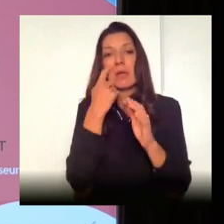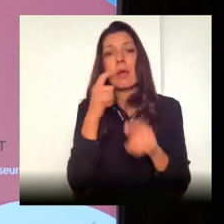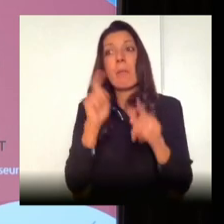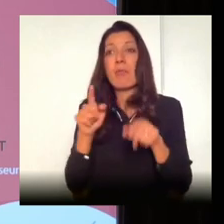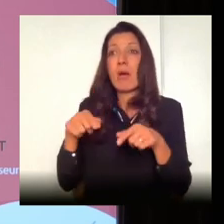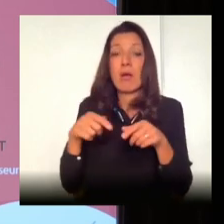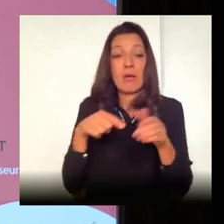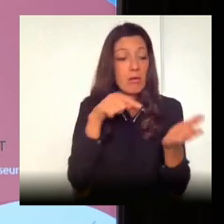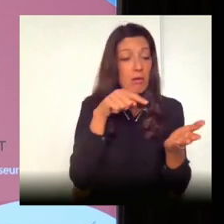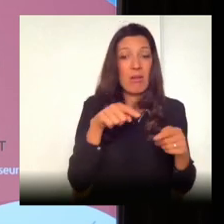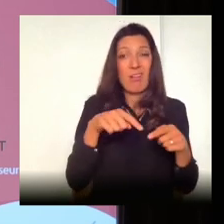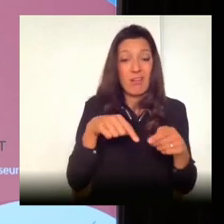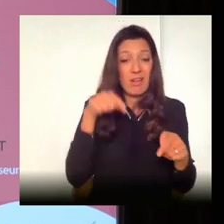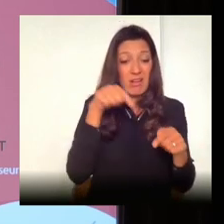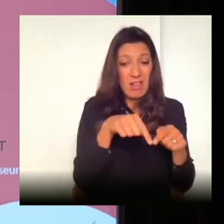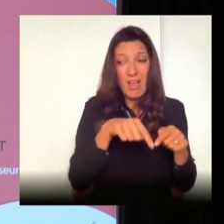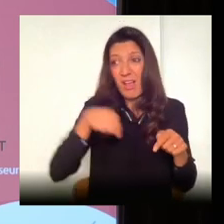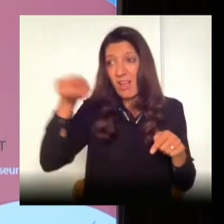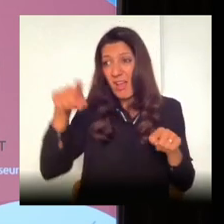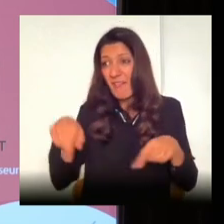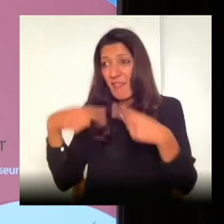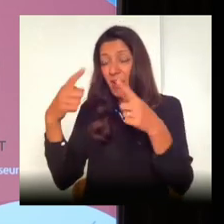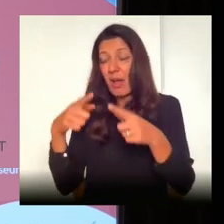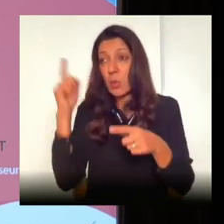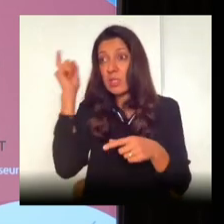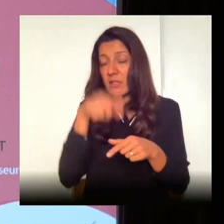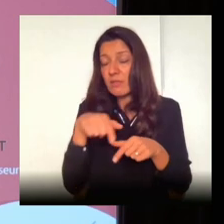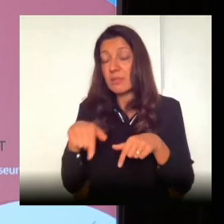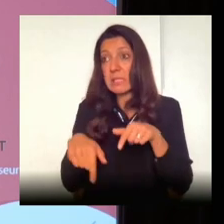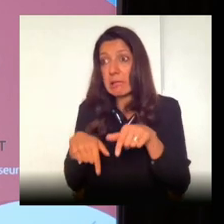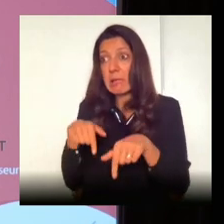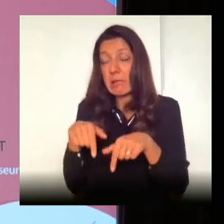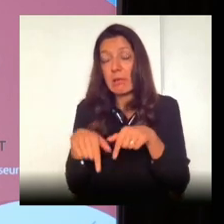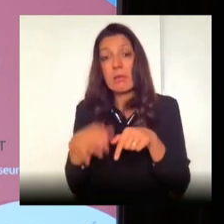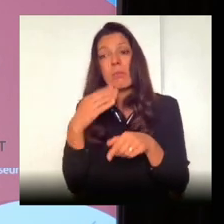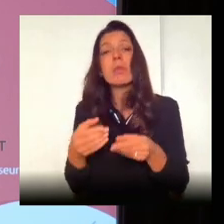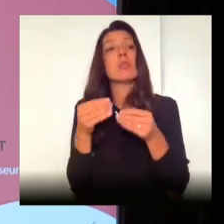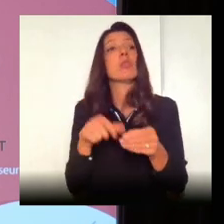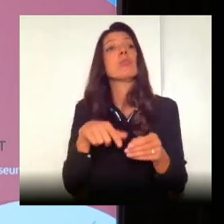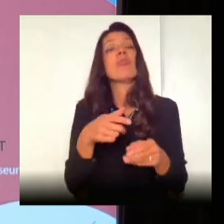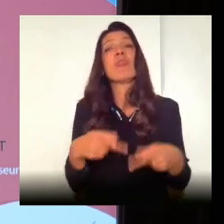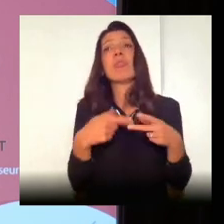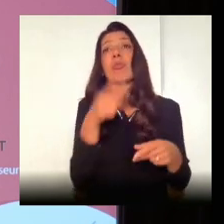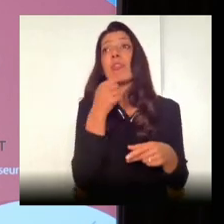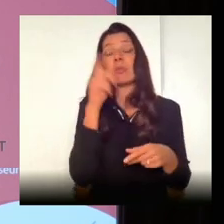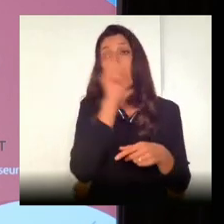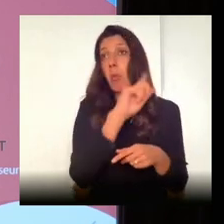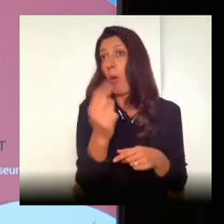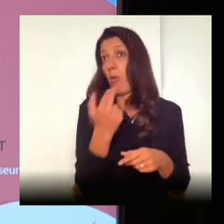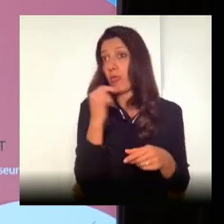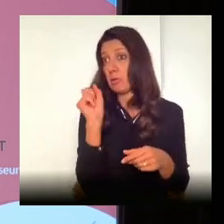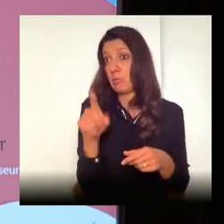du point A à un point B. Et si on se facilite un peu la vie, bah pourquoi pas.